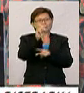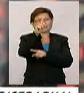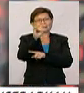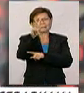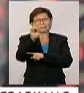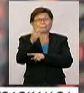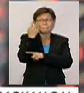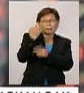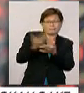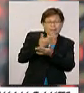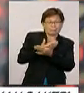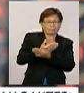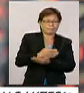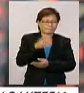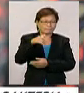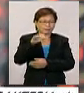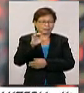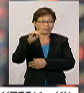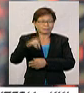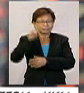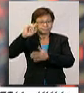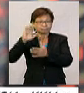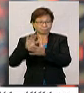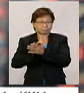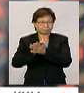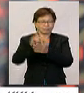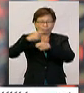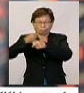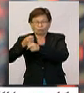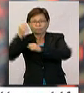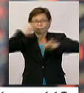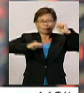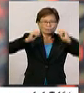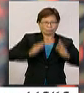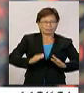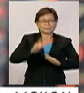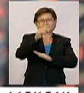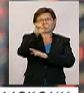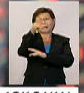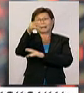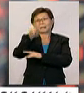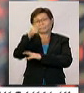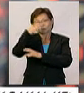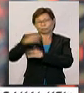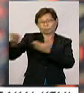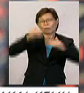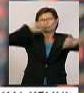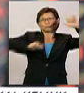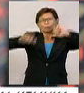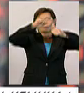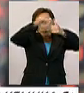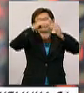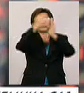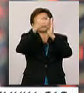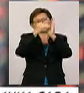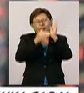dan terbaru Pascal. Ini memberi keyakinan kepada penerbit dan pelakon Darling Nasri untuk membawa drama bersirinya Hero The